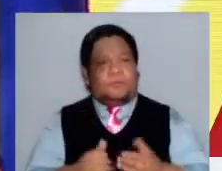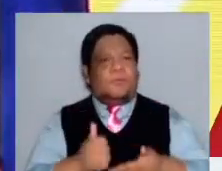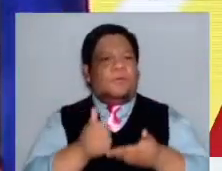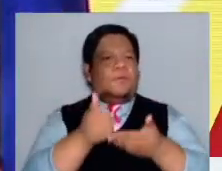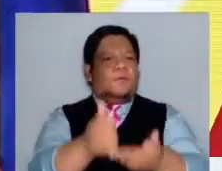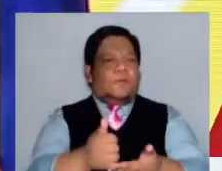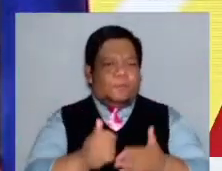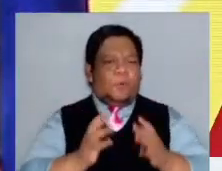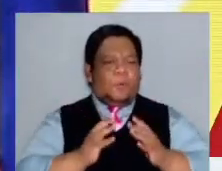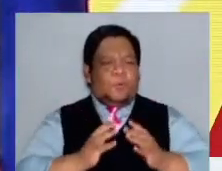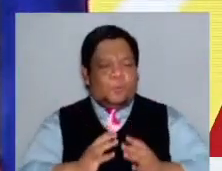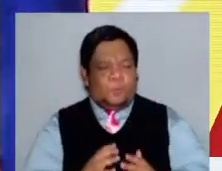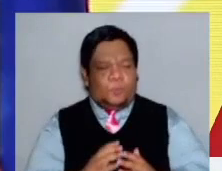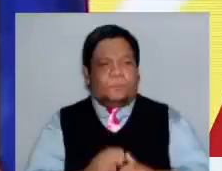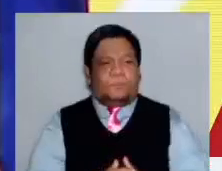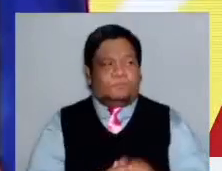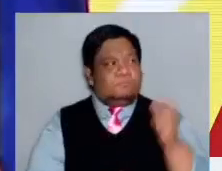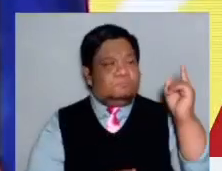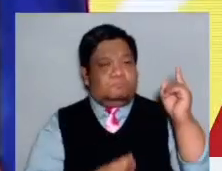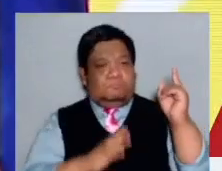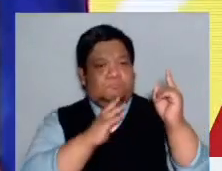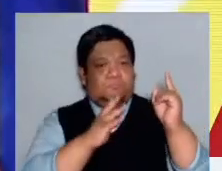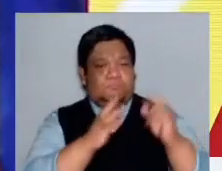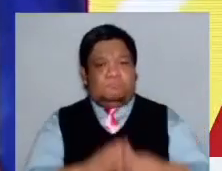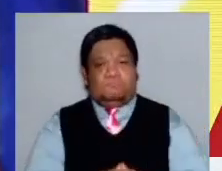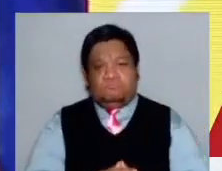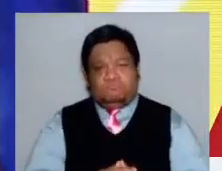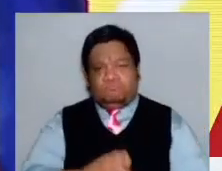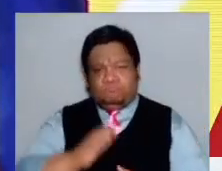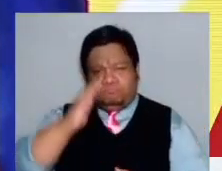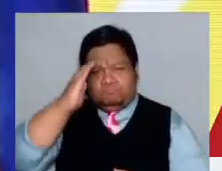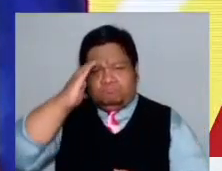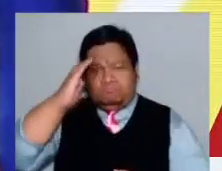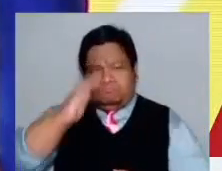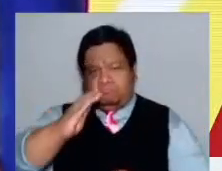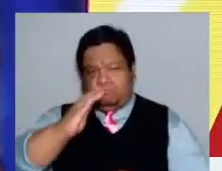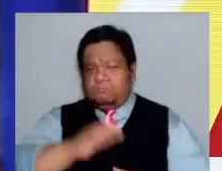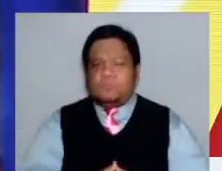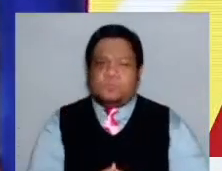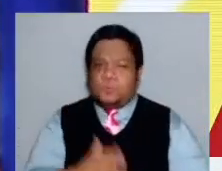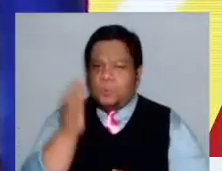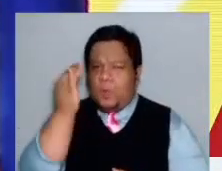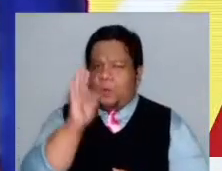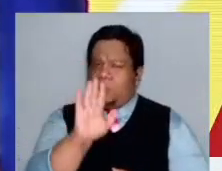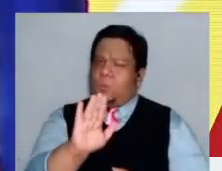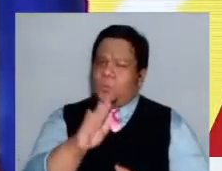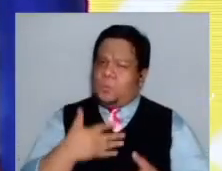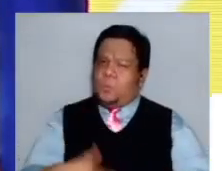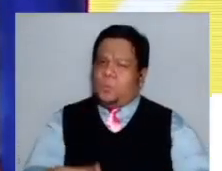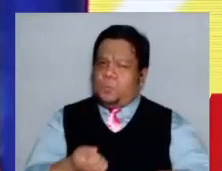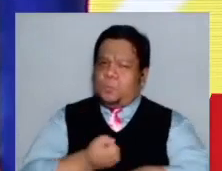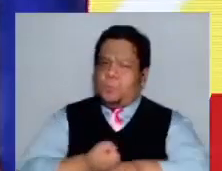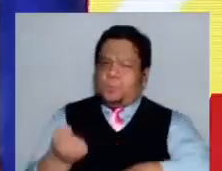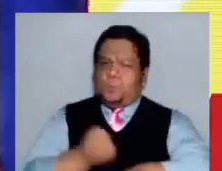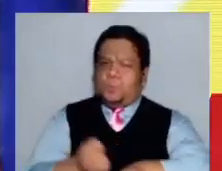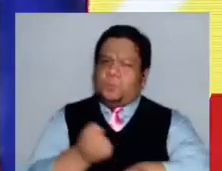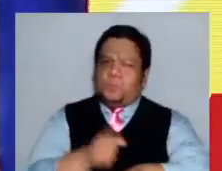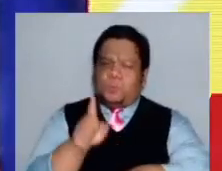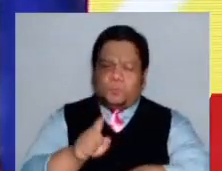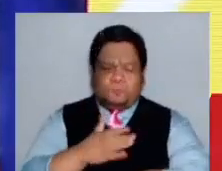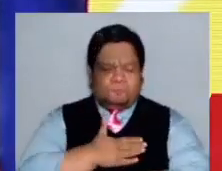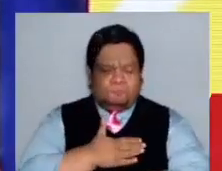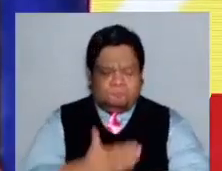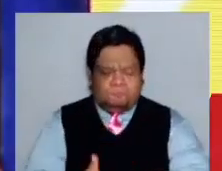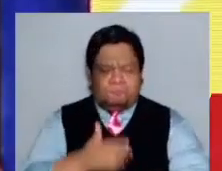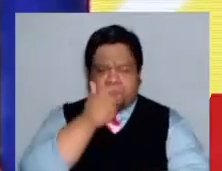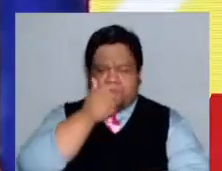for dahil sa tibay ng puso ninyong na gawin ang mahirap na bagay para